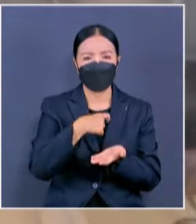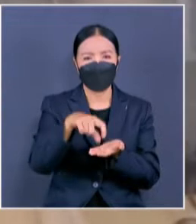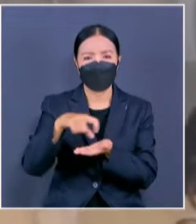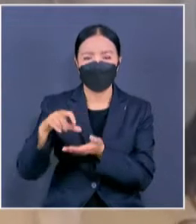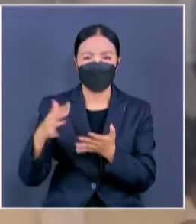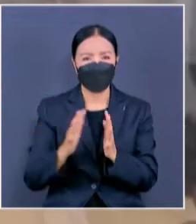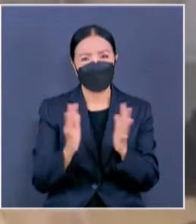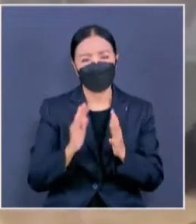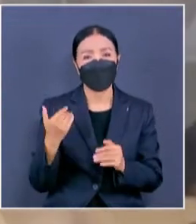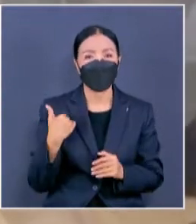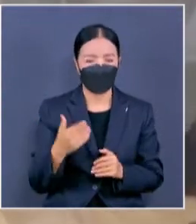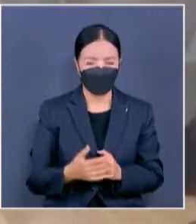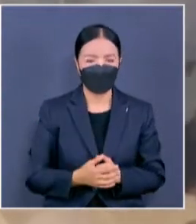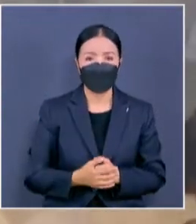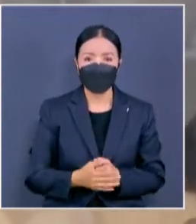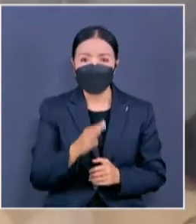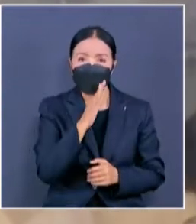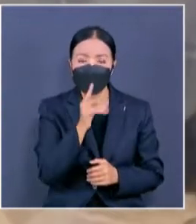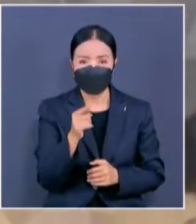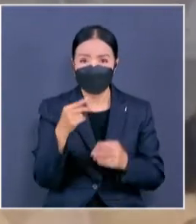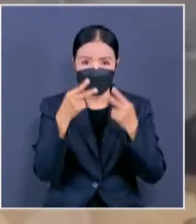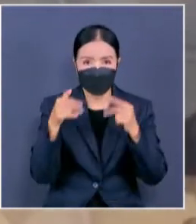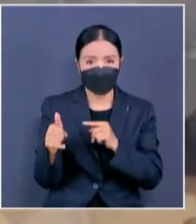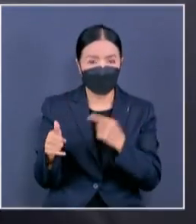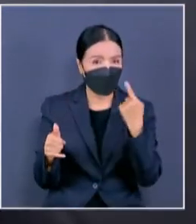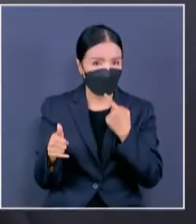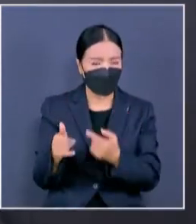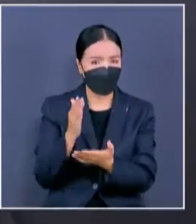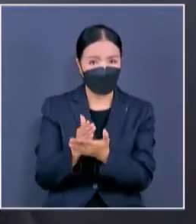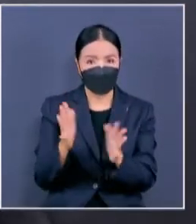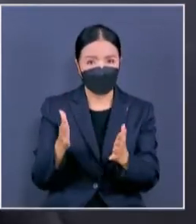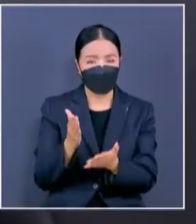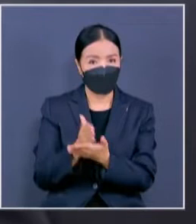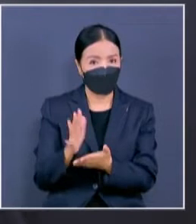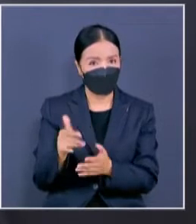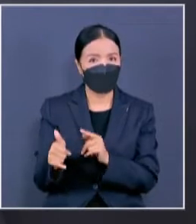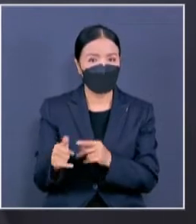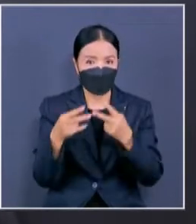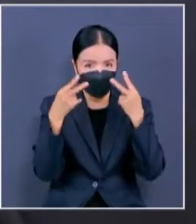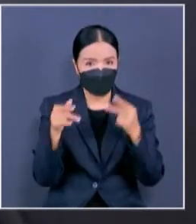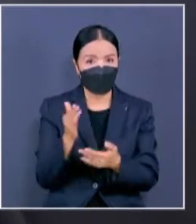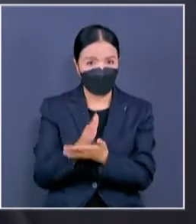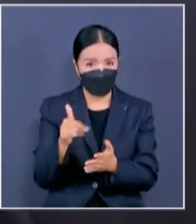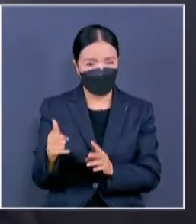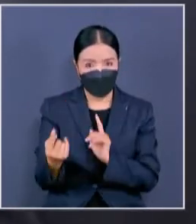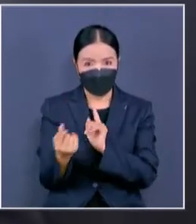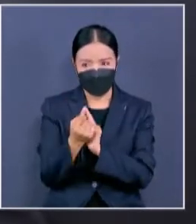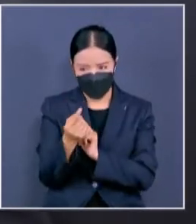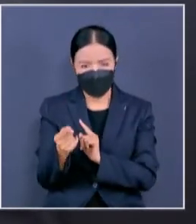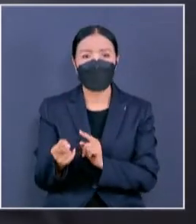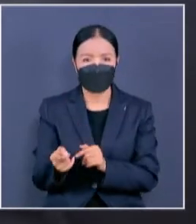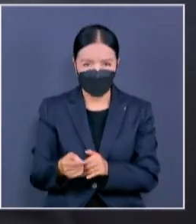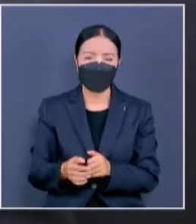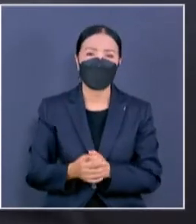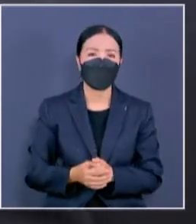คะหลายหมื่นบาทพร้อมกับบอกว่าหากมิจฉาชีพรายนี้ยังไม่ยอมหยุดแฮก Facebook ของเธอหากเจอตัวเนี่ยเธอบอกว่าไม่ปล่อยนะ